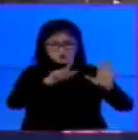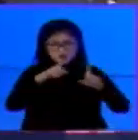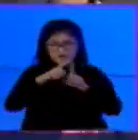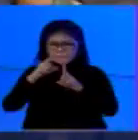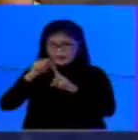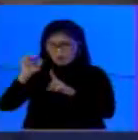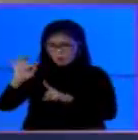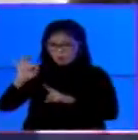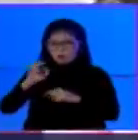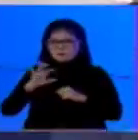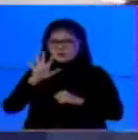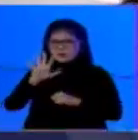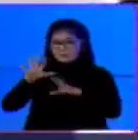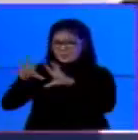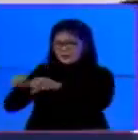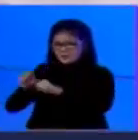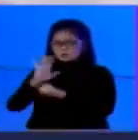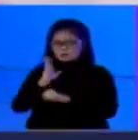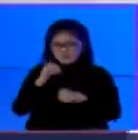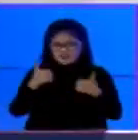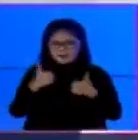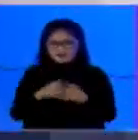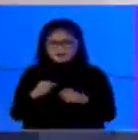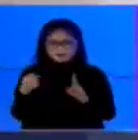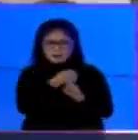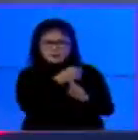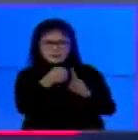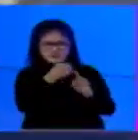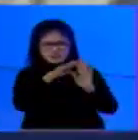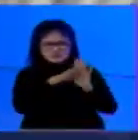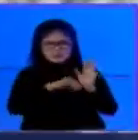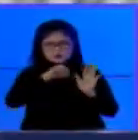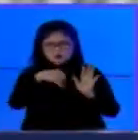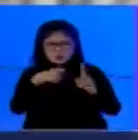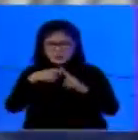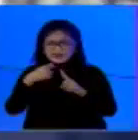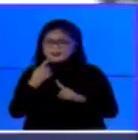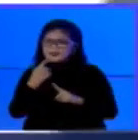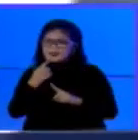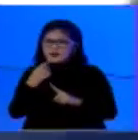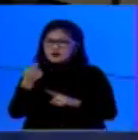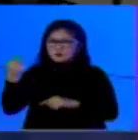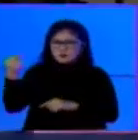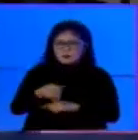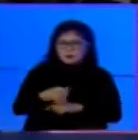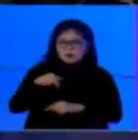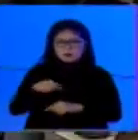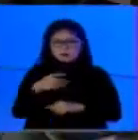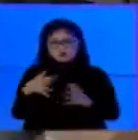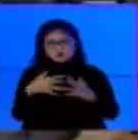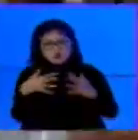berhasil ditangkap. Penyerangan terhadap Nus Kay dilatar belakangi persoalan pembagian uang hasil penjualan tanah antara John Kay dan pamannya Nus